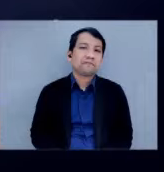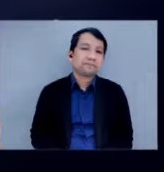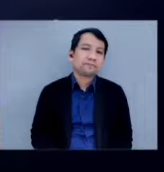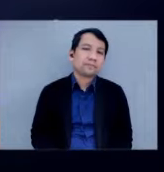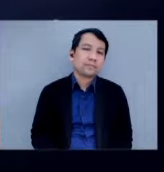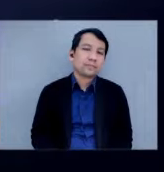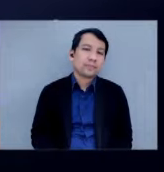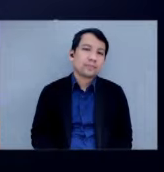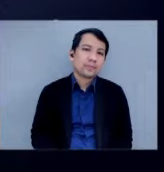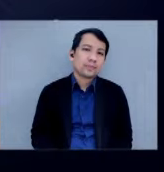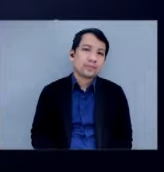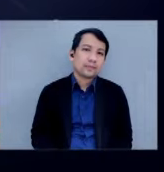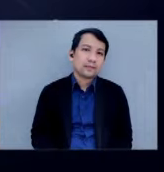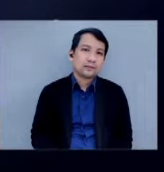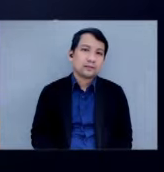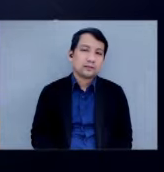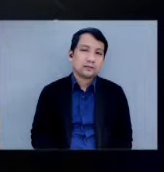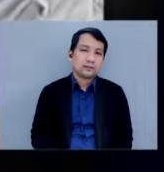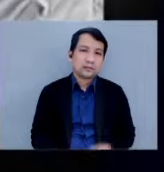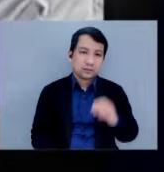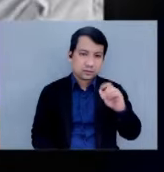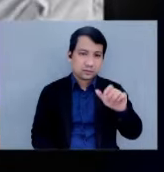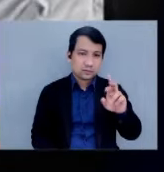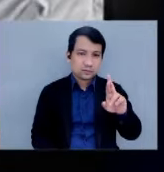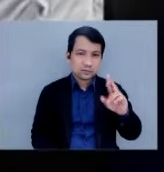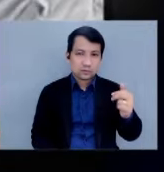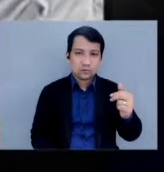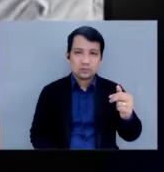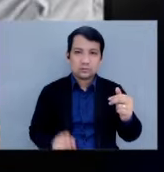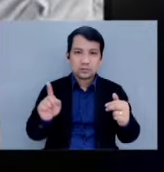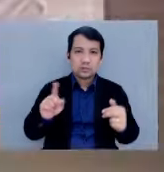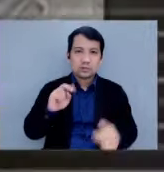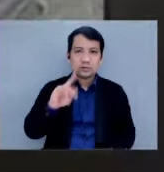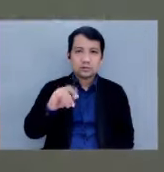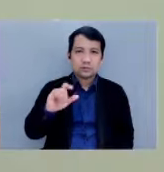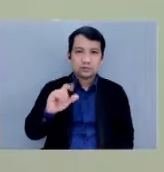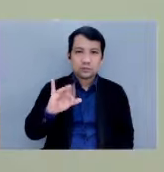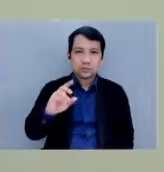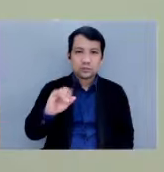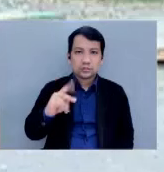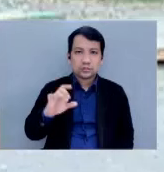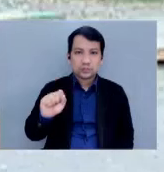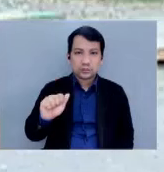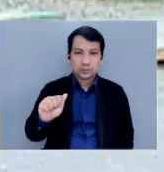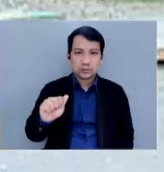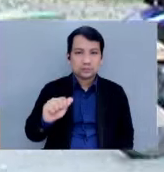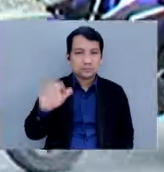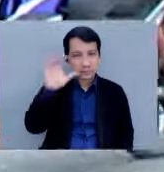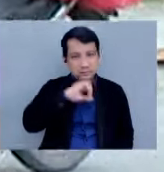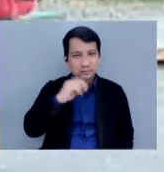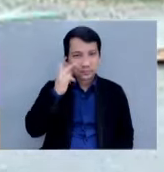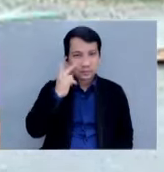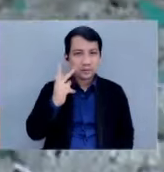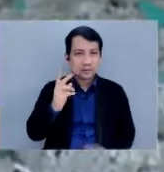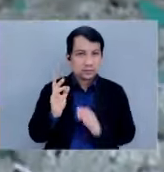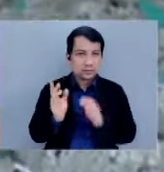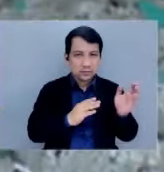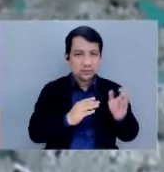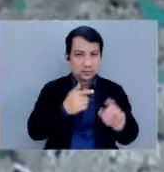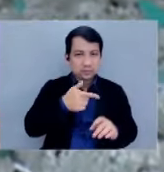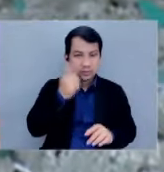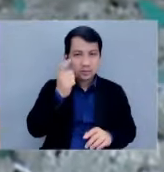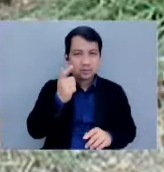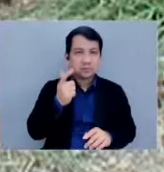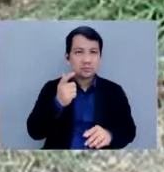na ang mga biktimang sina Aldarico Gisongan at Napoleon Carrizosa. Inala ng mga pulis, planado ang pagpatay. Pero